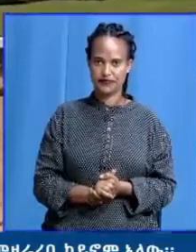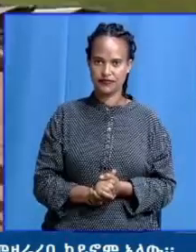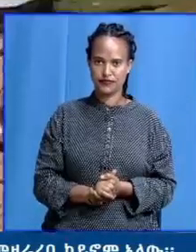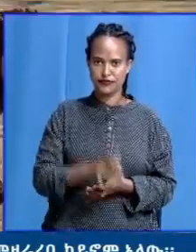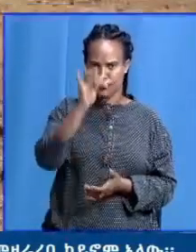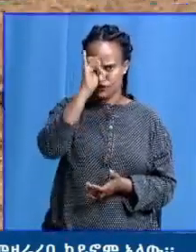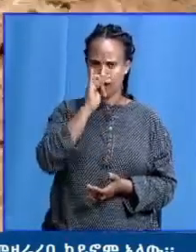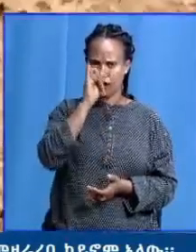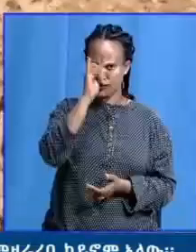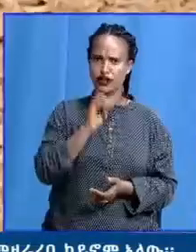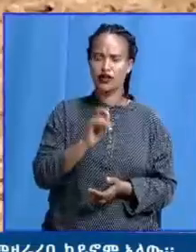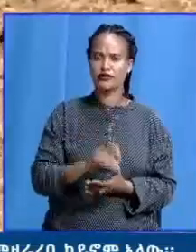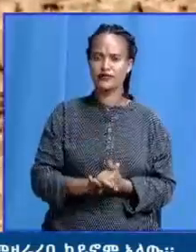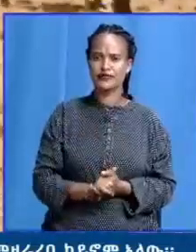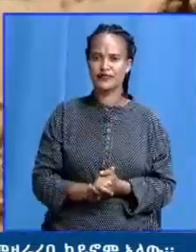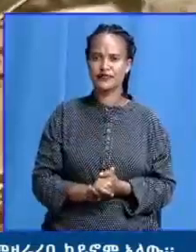ጀግናይ ጀግናይ አይገኝም።